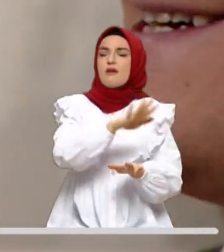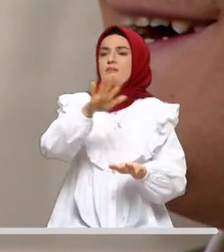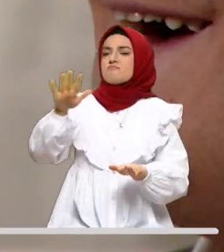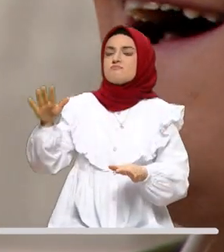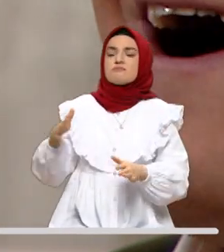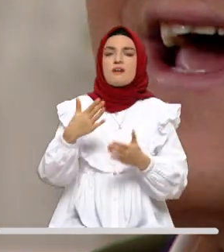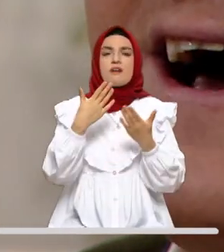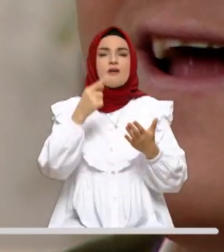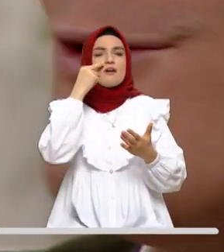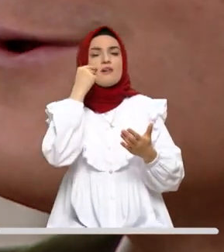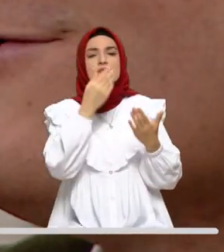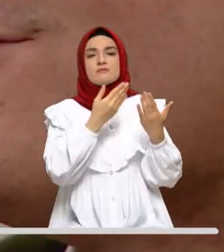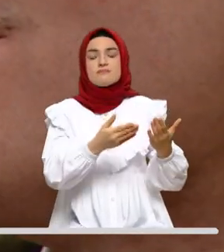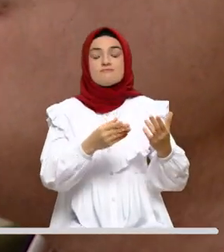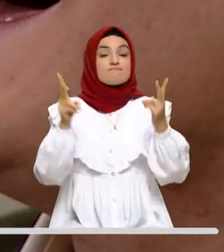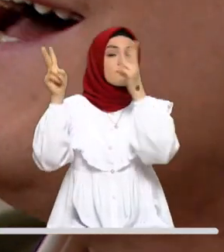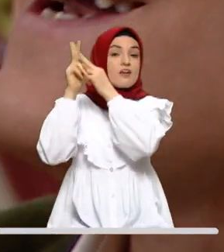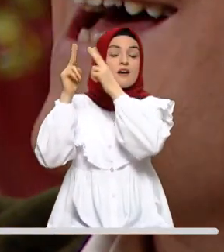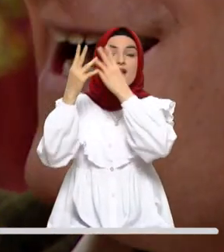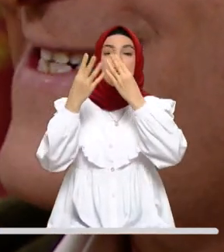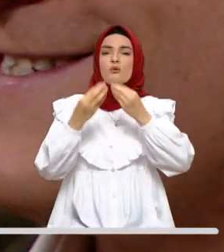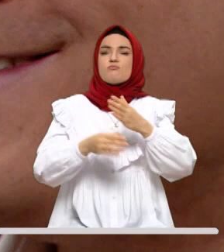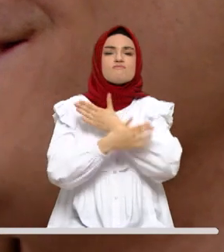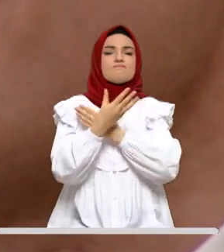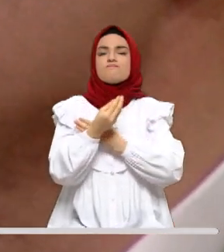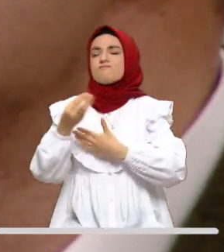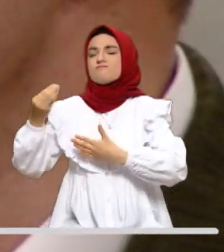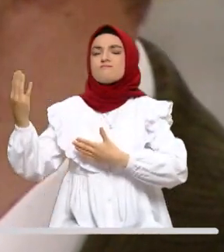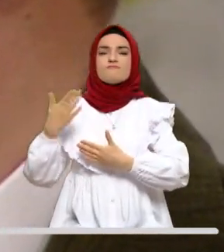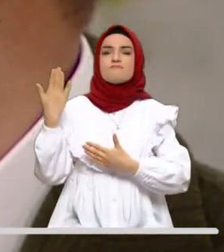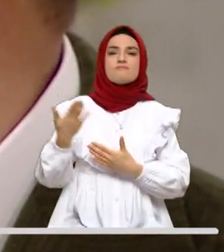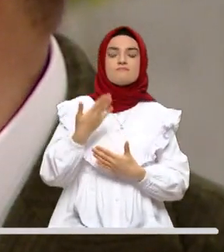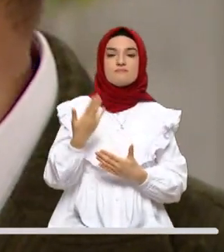efeler. Hayal oldu neler neler.